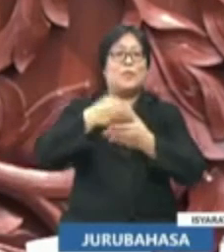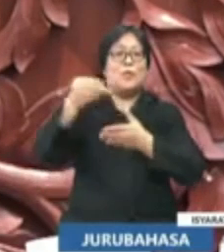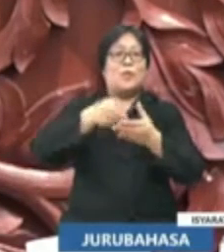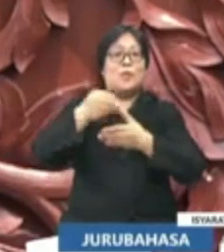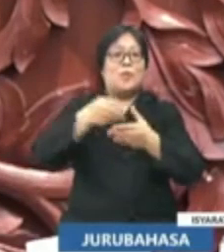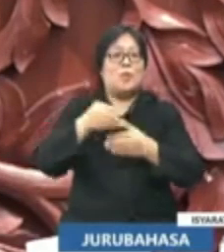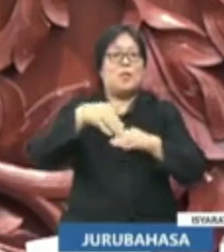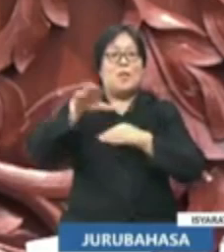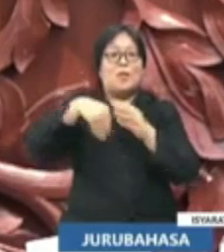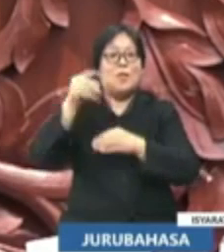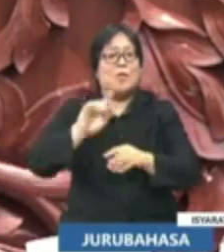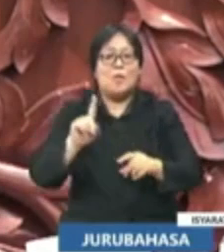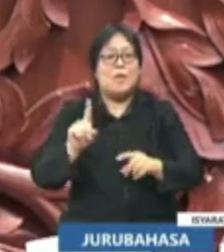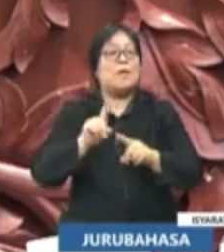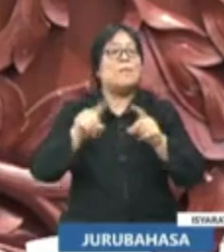ianya mengenai